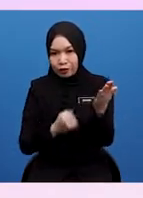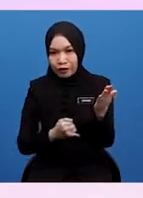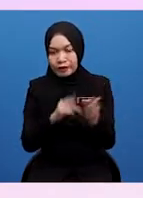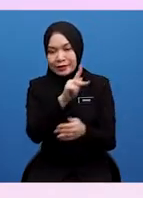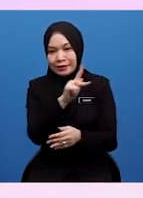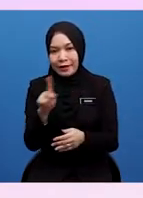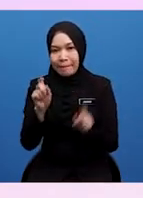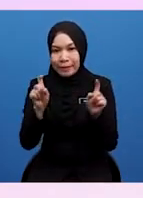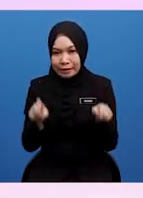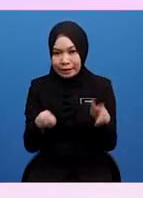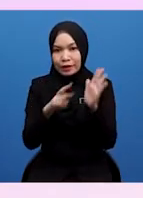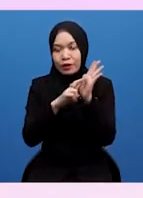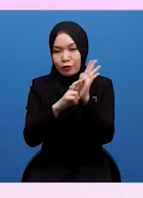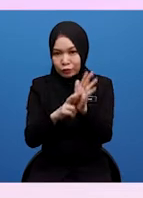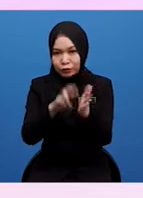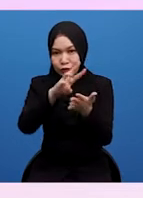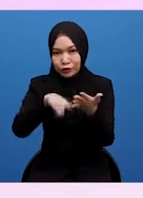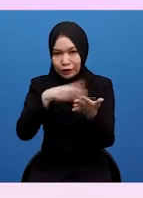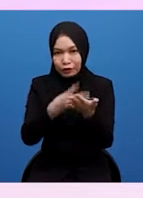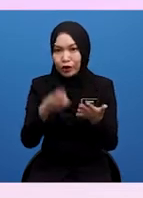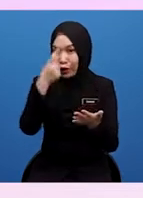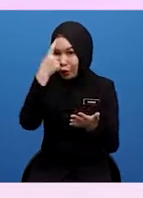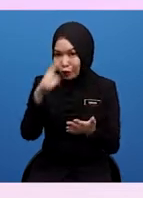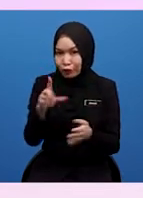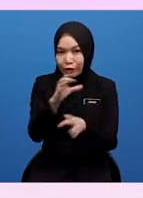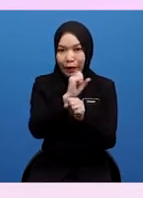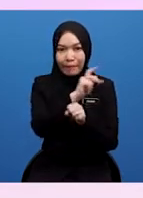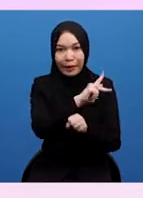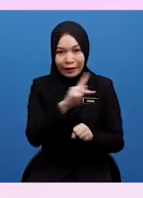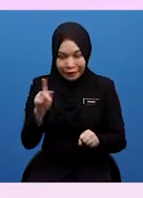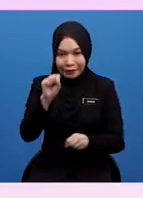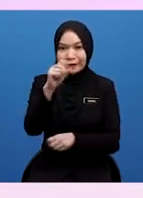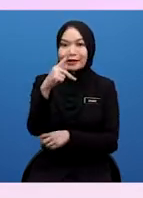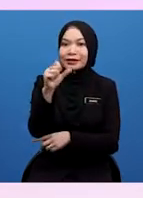Kita perlu merujuk jadual untuk menentukan skala.